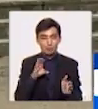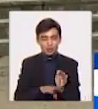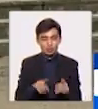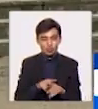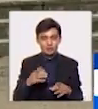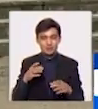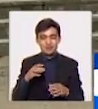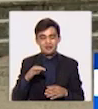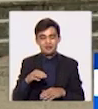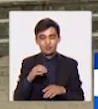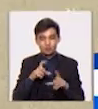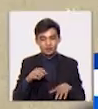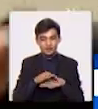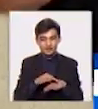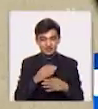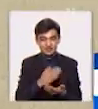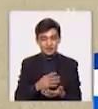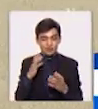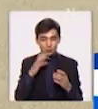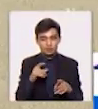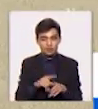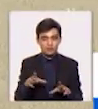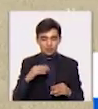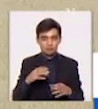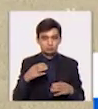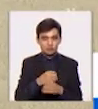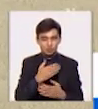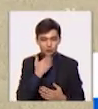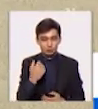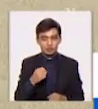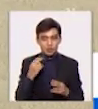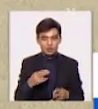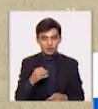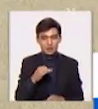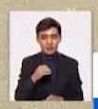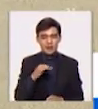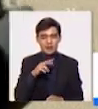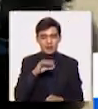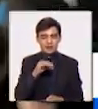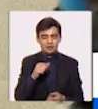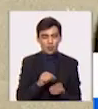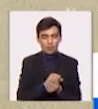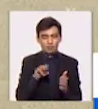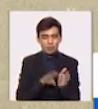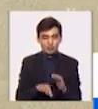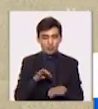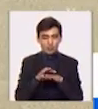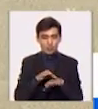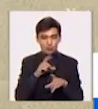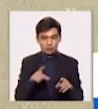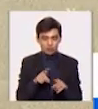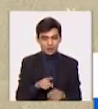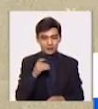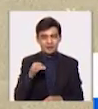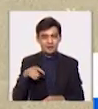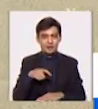тыйылар емес деп ашулы кәсіпкерлер. Мына жерде де нелегально адам тасымалдау, ана трассаның бойында да,